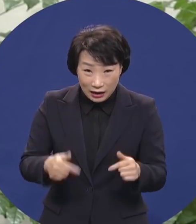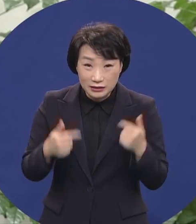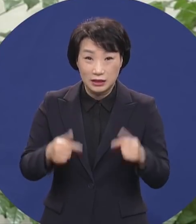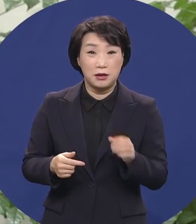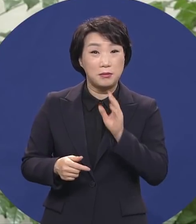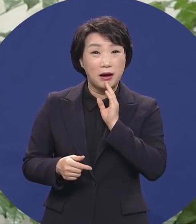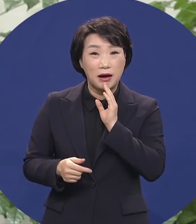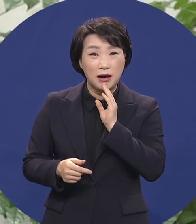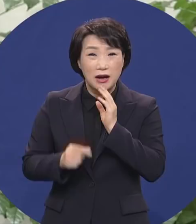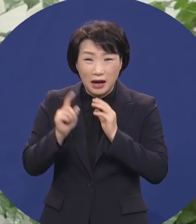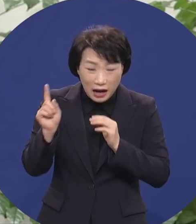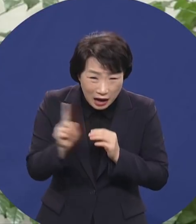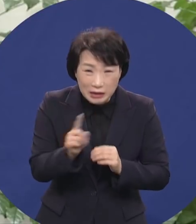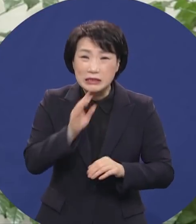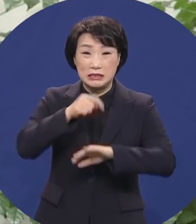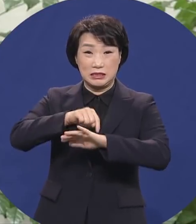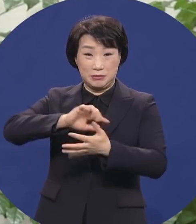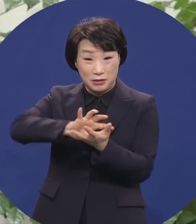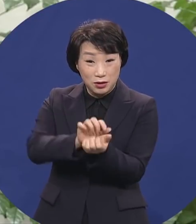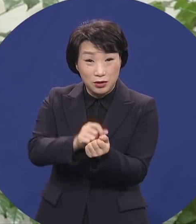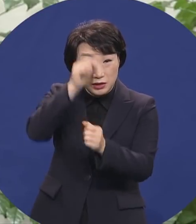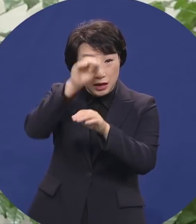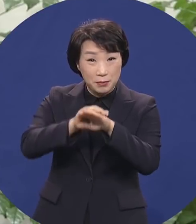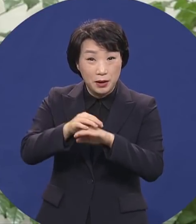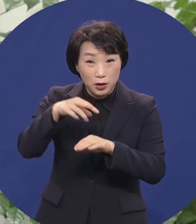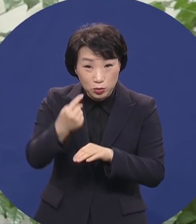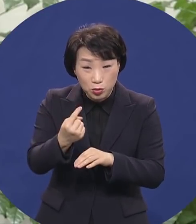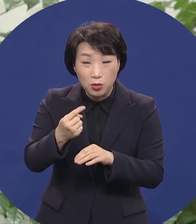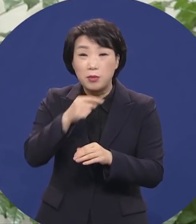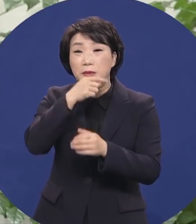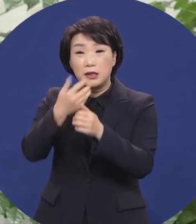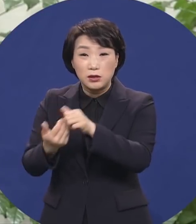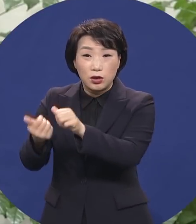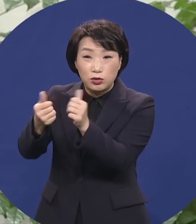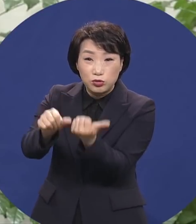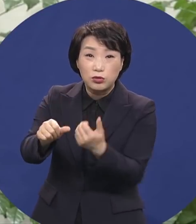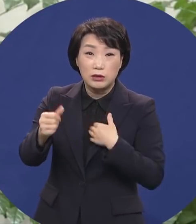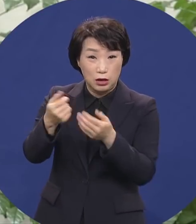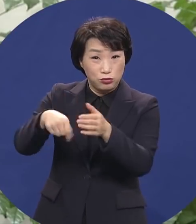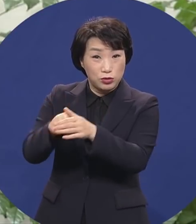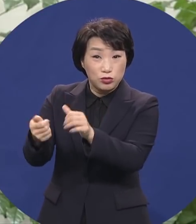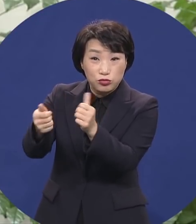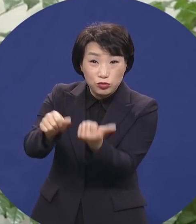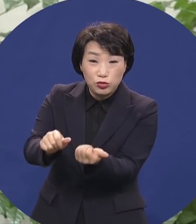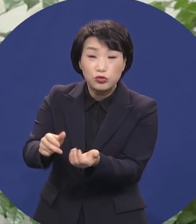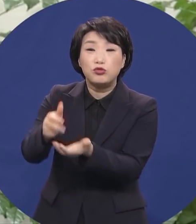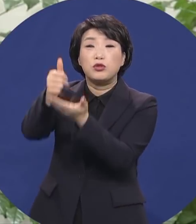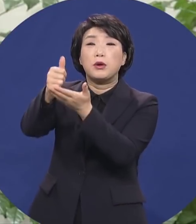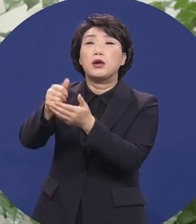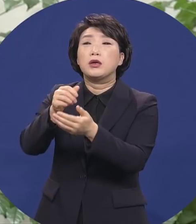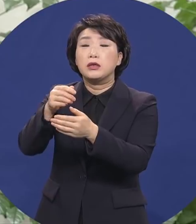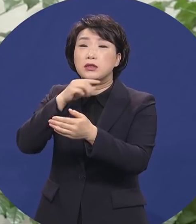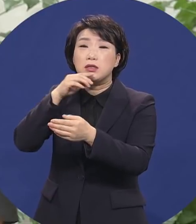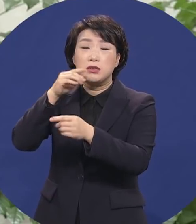아무리 진실하게 예배해도 피 흘리신 나 위에 죽어주신 죽음의 진실만